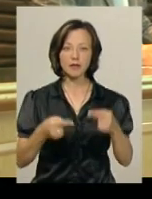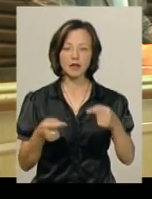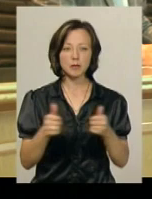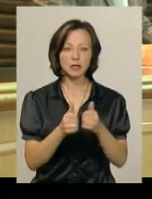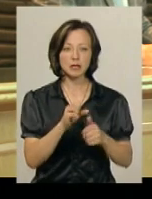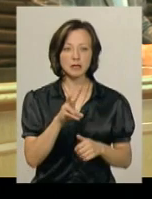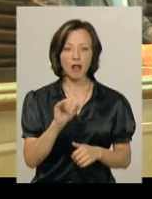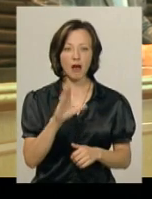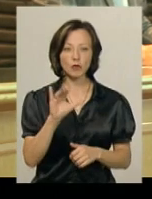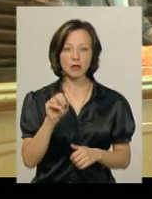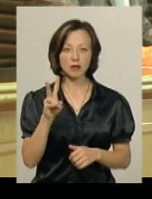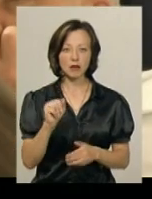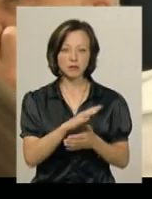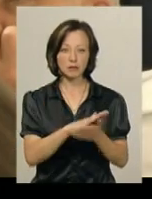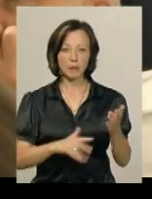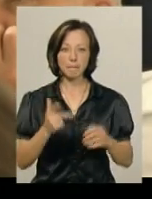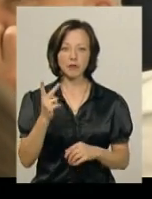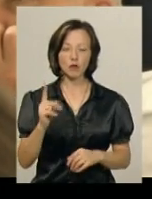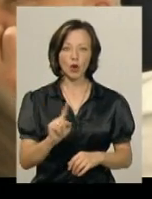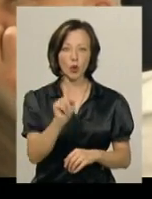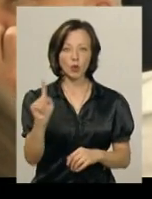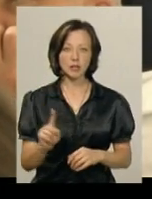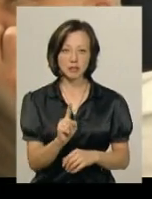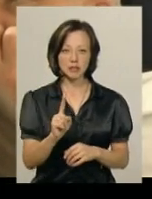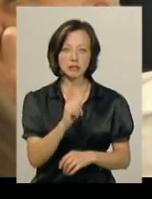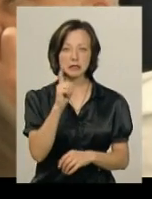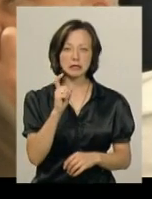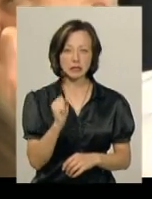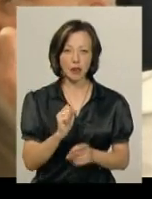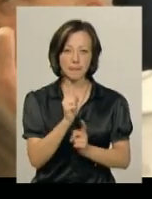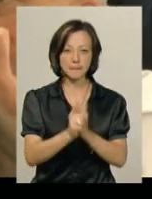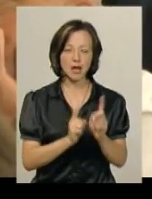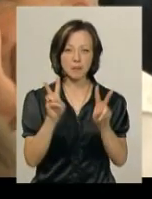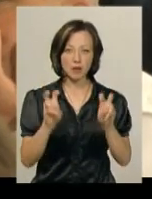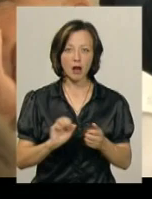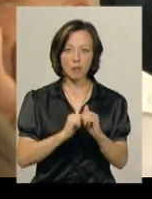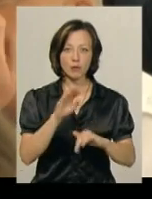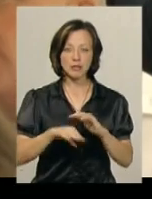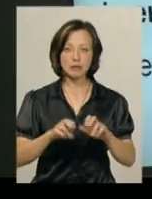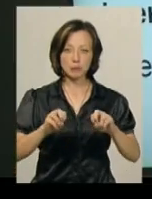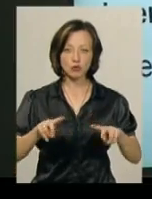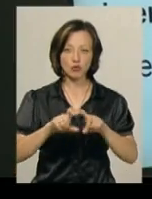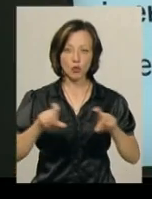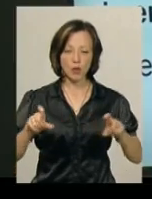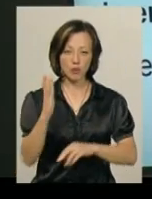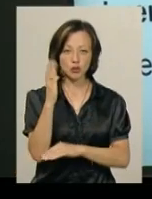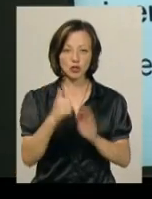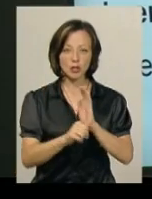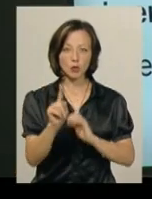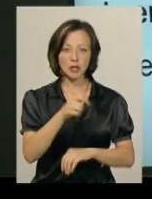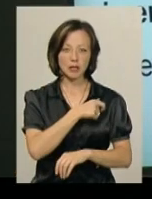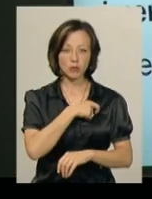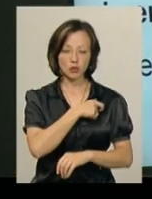Славотинки у сесійній залі тривала понад півтори години. За переименування кам'янець Подільської спеціалізованої школи проголосував 61